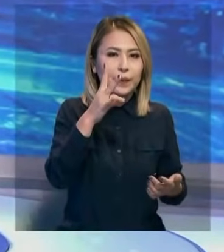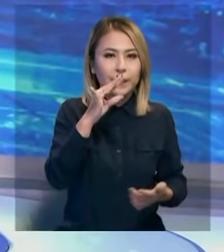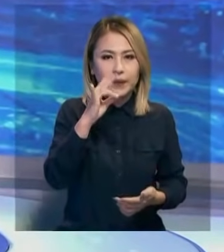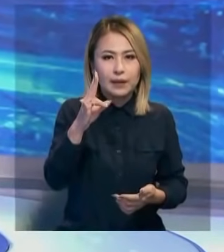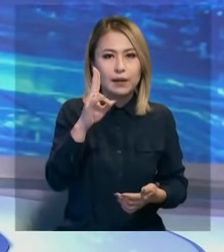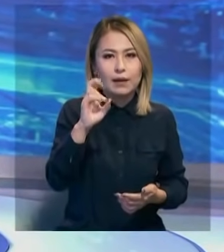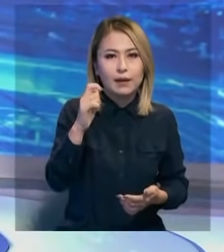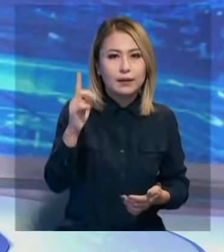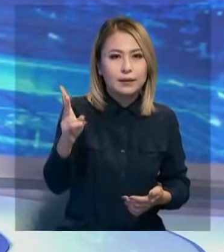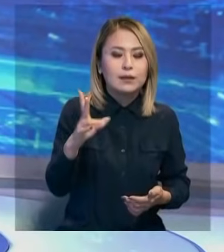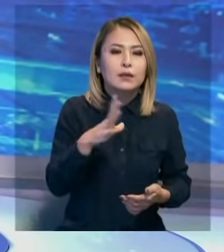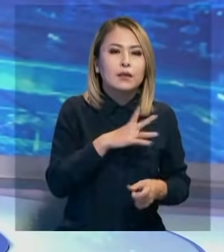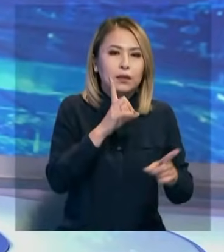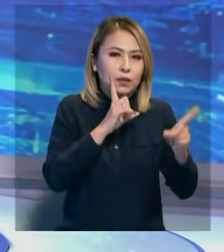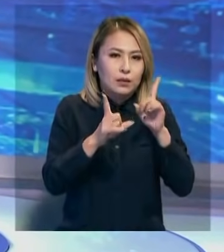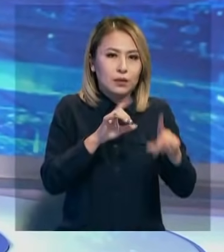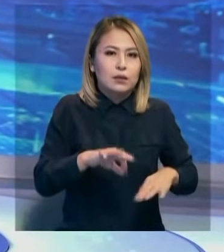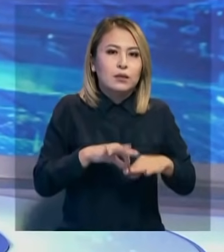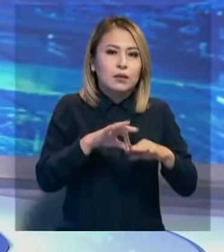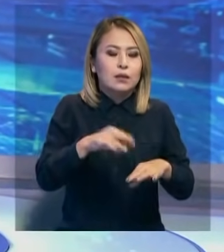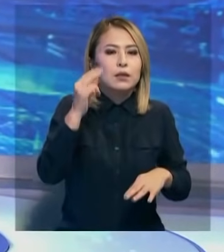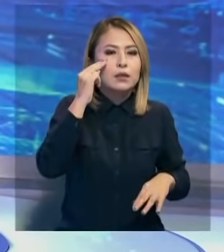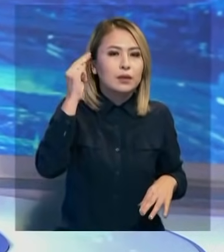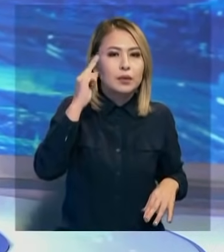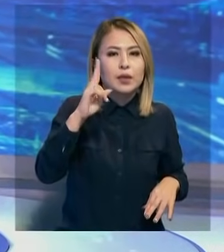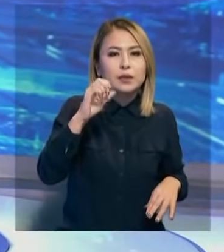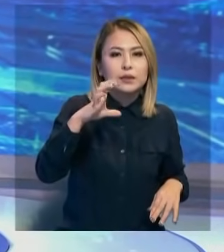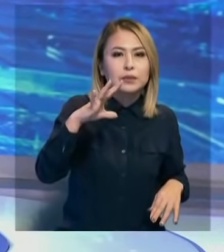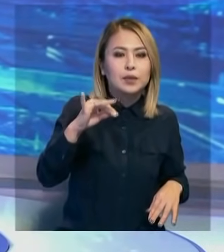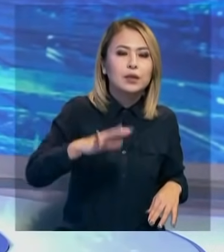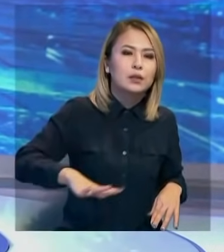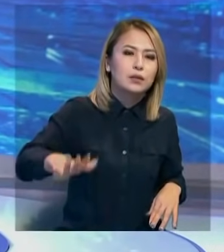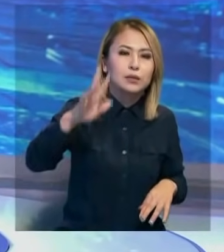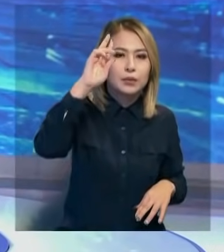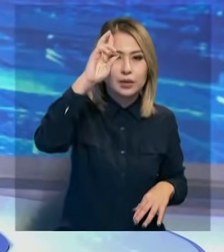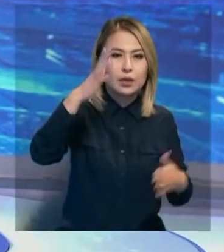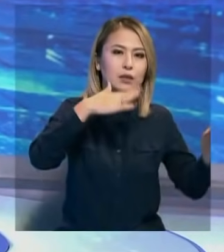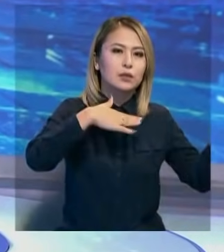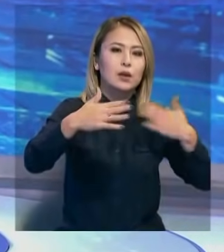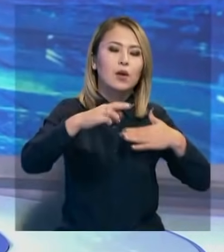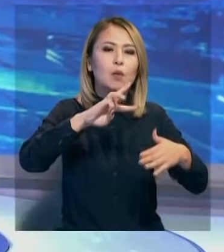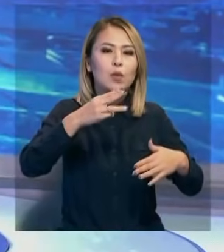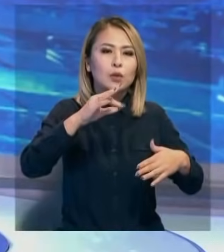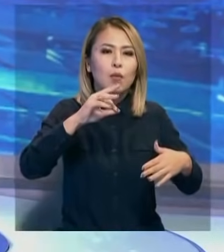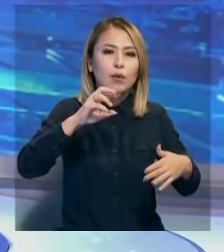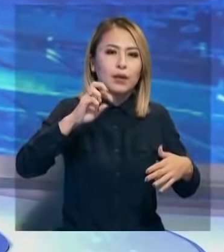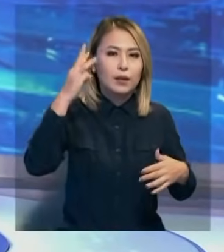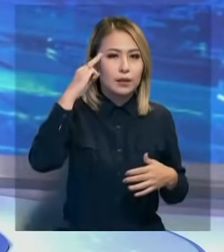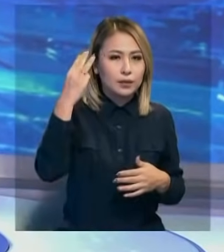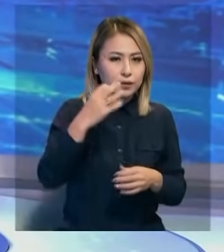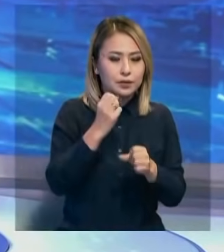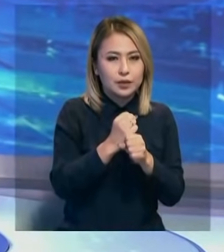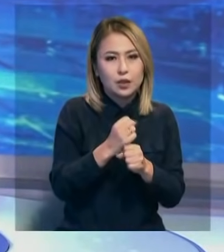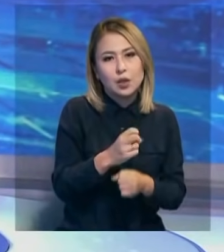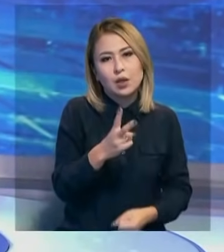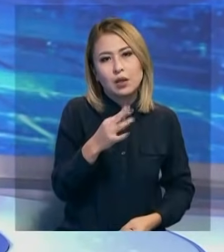Ляньюнган қаласында өткен арнайы конференция барысында белгілі болды. Қытай мен Каспий жағалауындағы мемлекеттер арасында мультимодельді